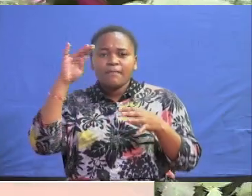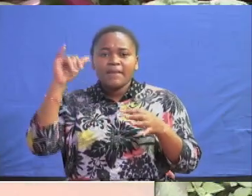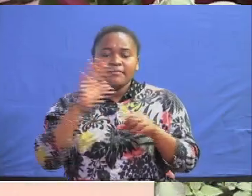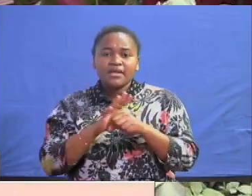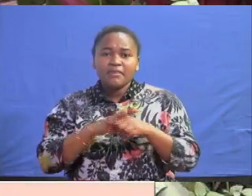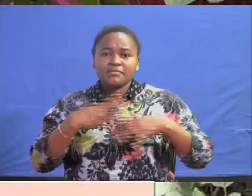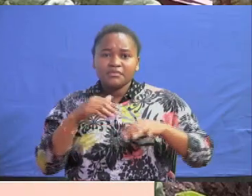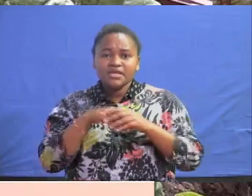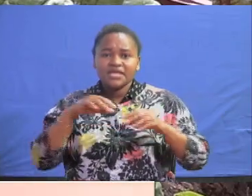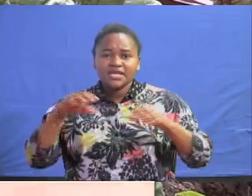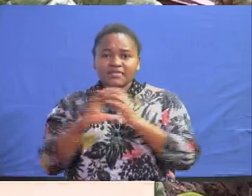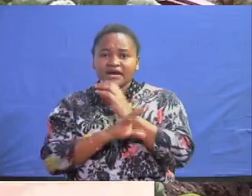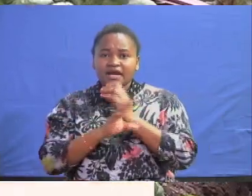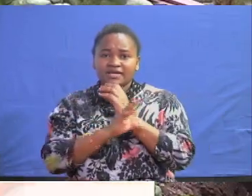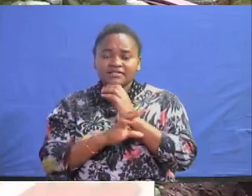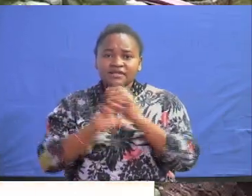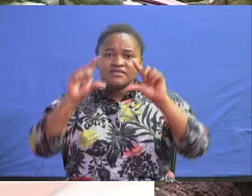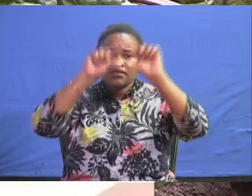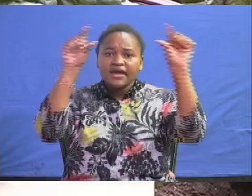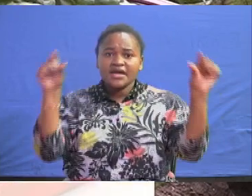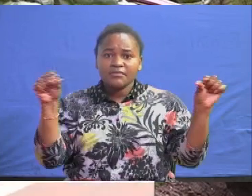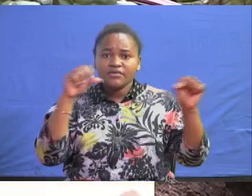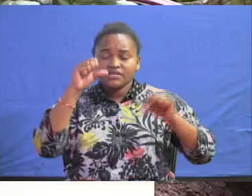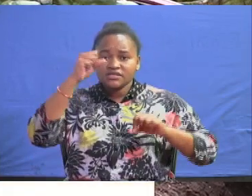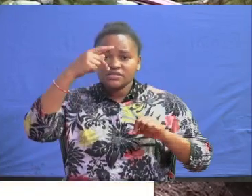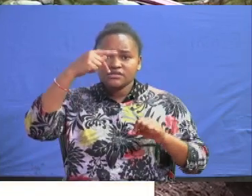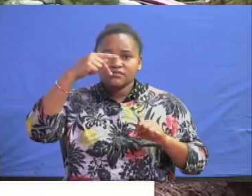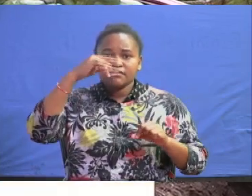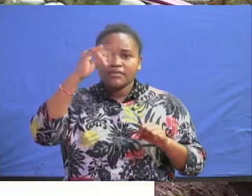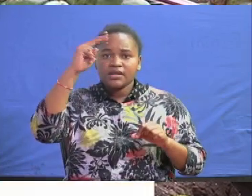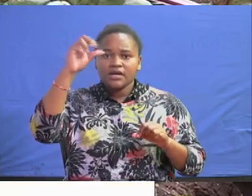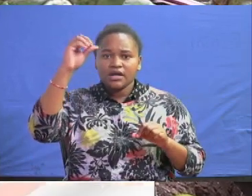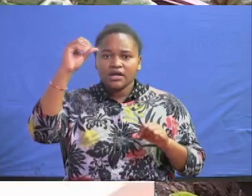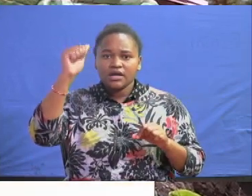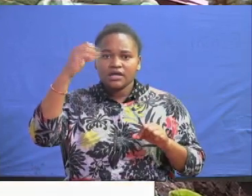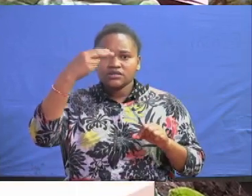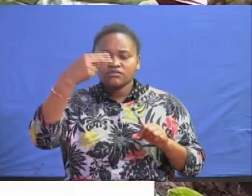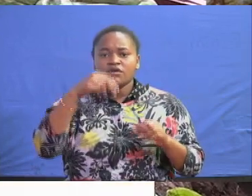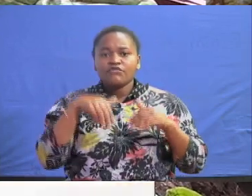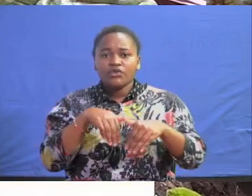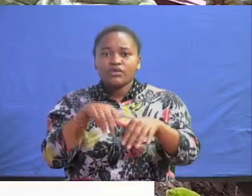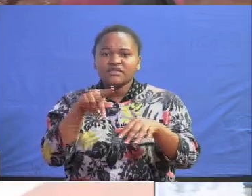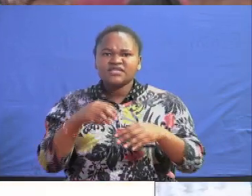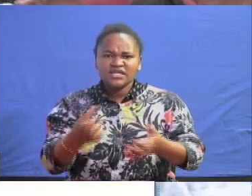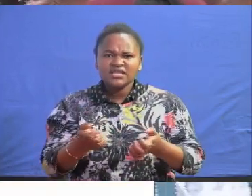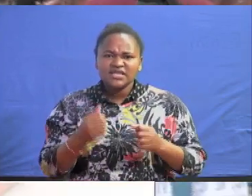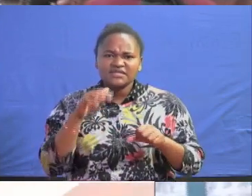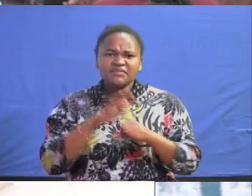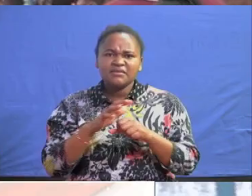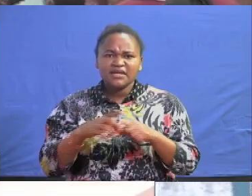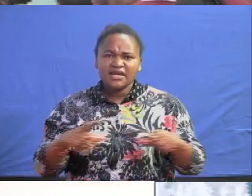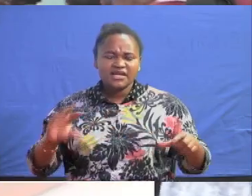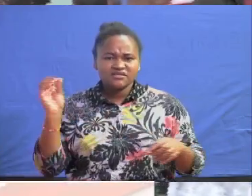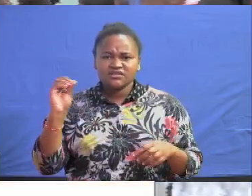Omemo amepigia debe kilimo cha rainbow Swiss chard spinach ambacho kulingana naye hakihitaji ardhi kubwa ya